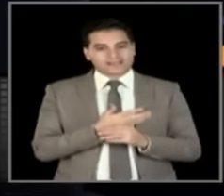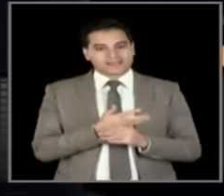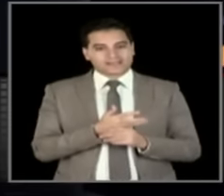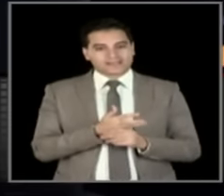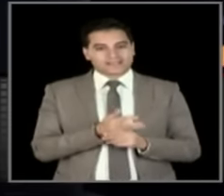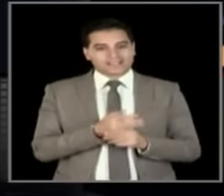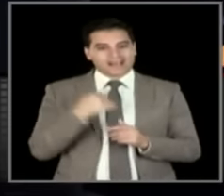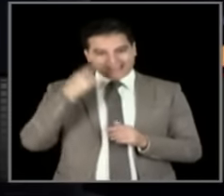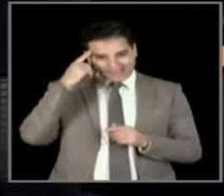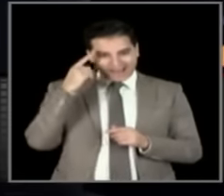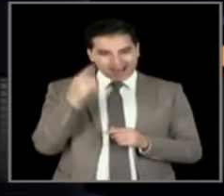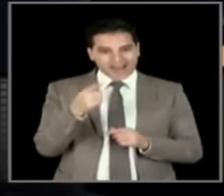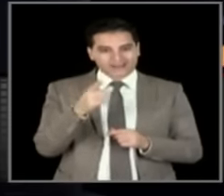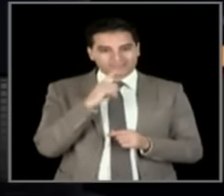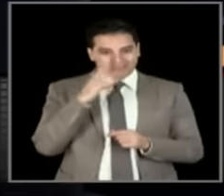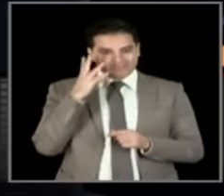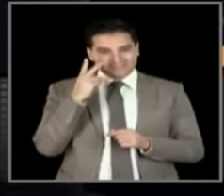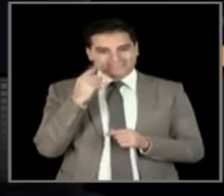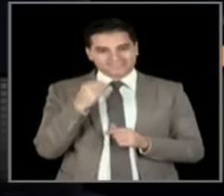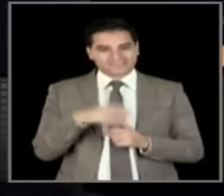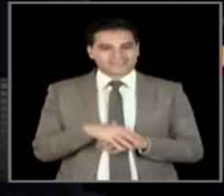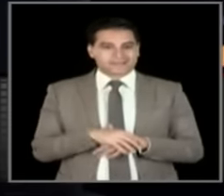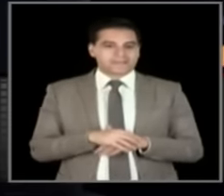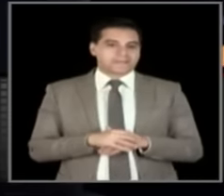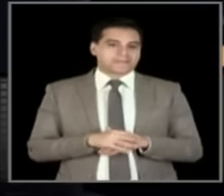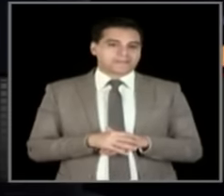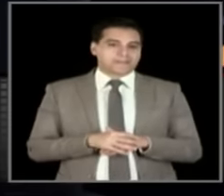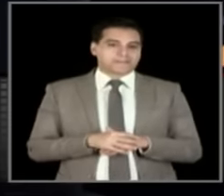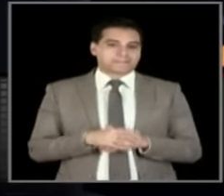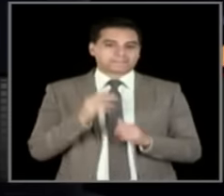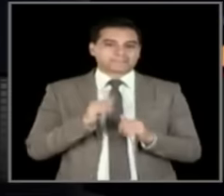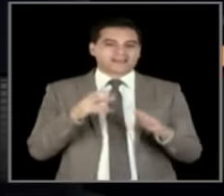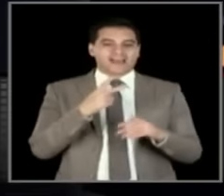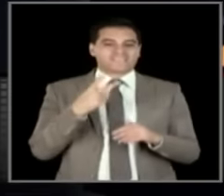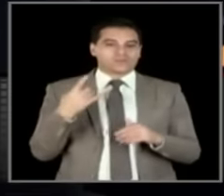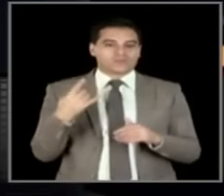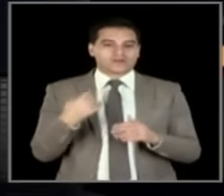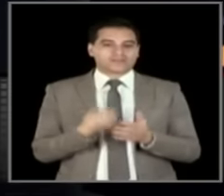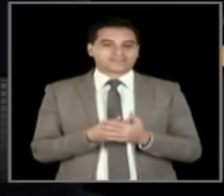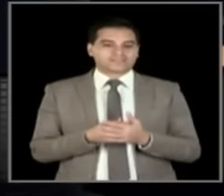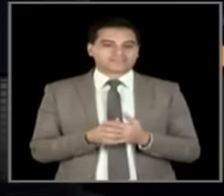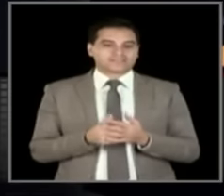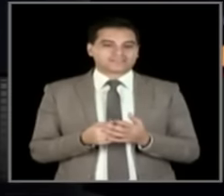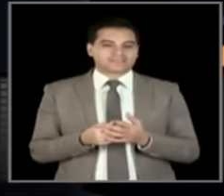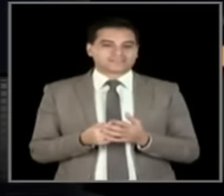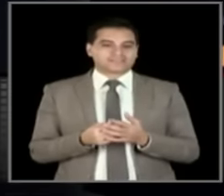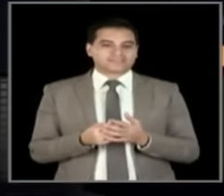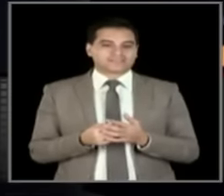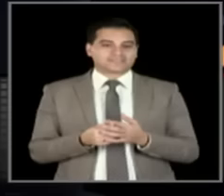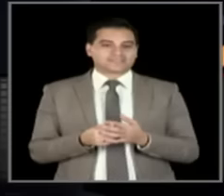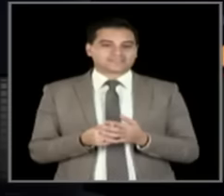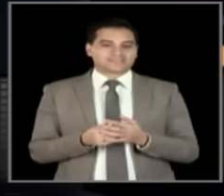الغلاف وعارفه. عارف الغلاف. ممكن أخده من الاختيارات. نشرت 2010. مش فاكر الاسم. ماشي، أنا هجرب اللي أنا عارفه. جون نسبو، بس